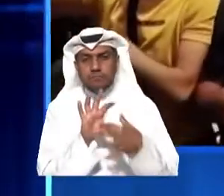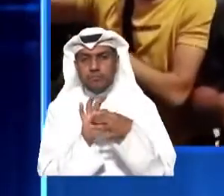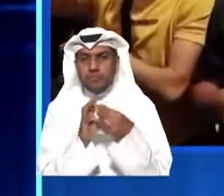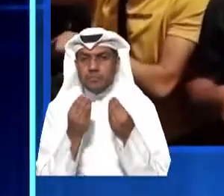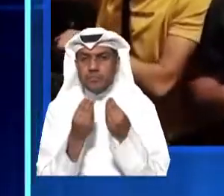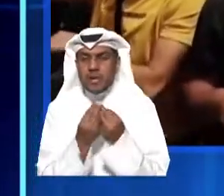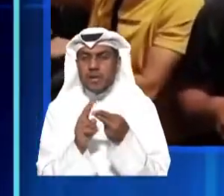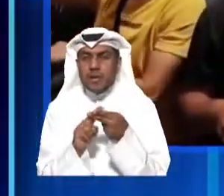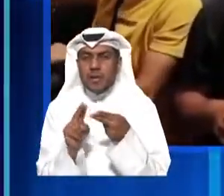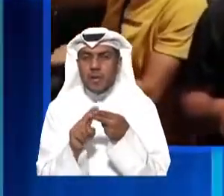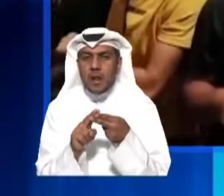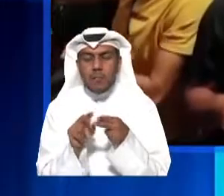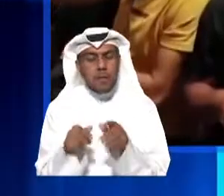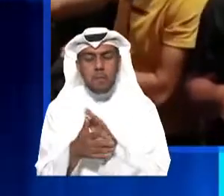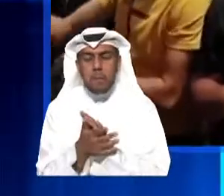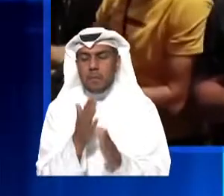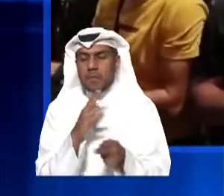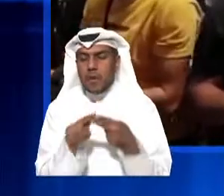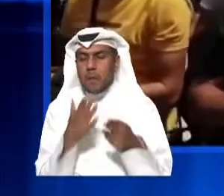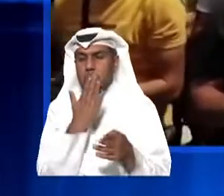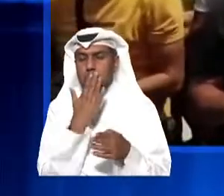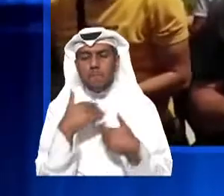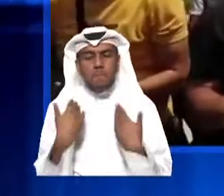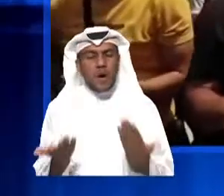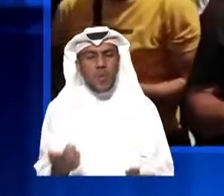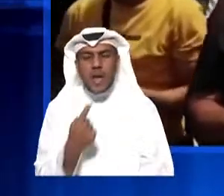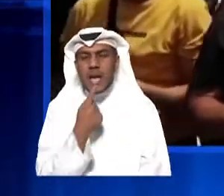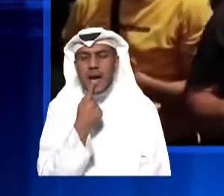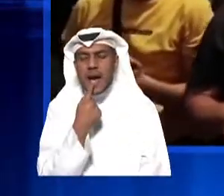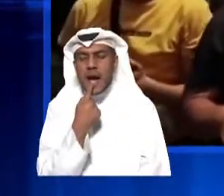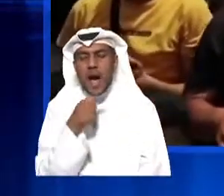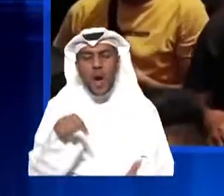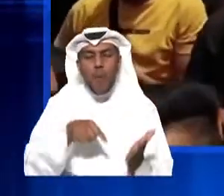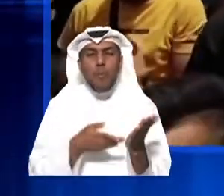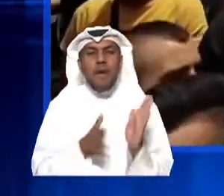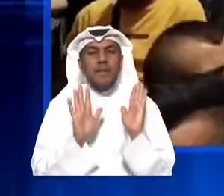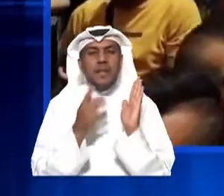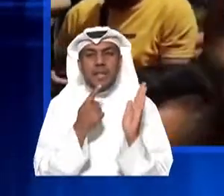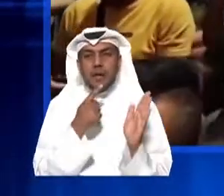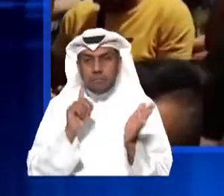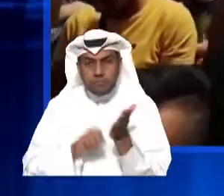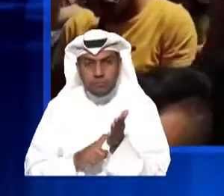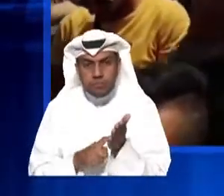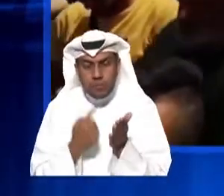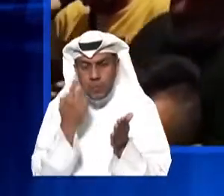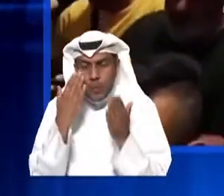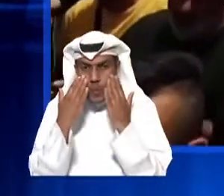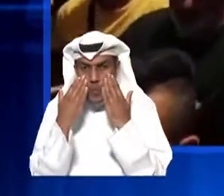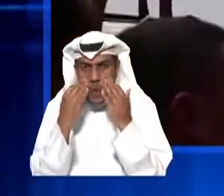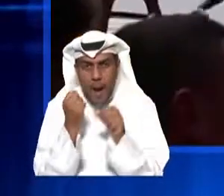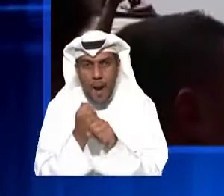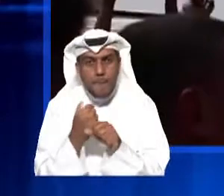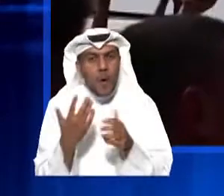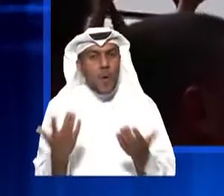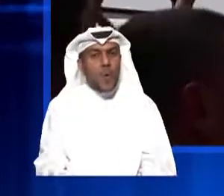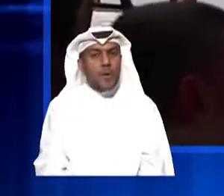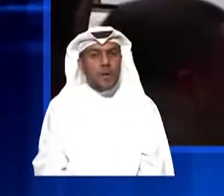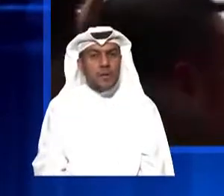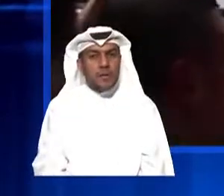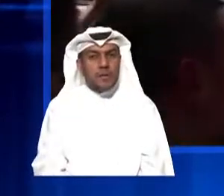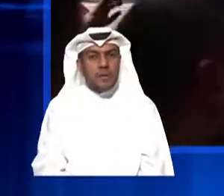السلام وقرأت على روح السلام واتجهت نحو خطوة واحدة حددتها فقط بالتصعيد في ظل